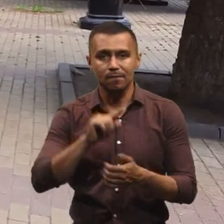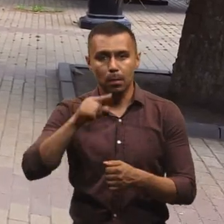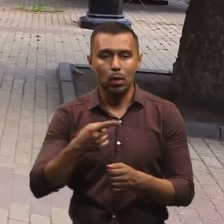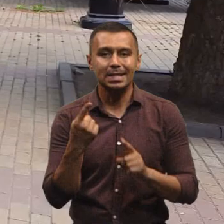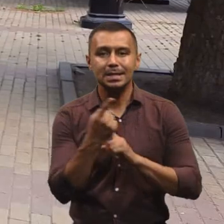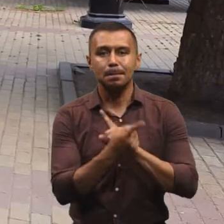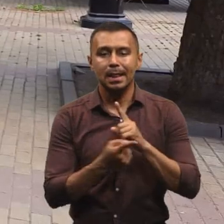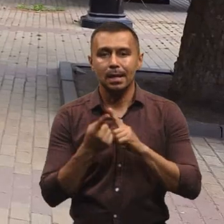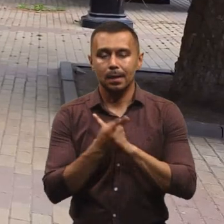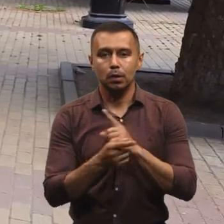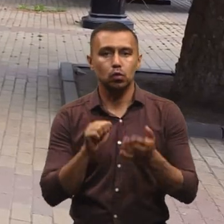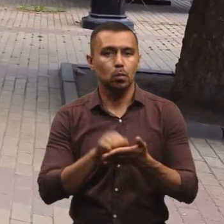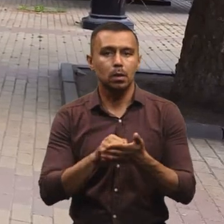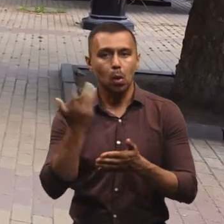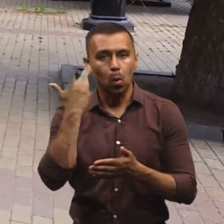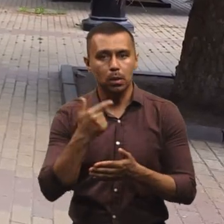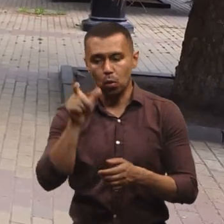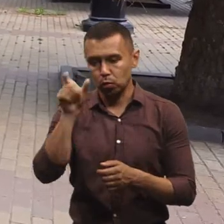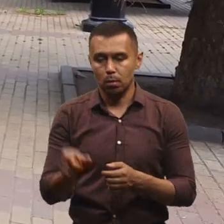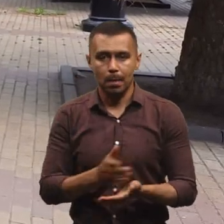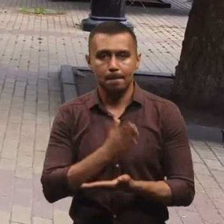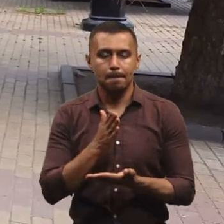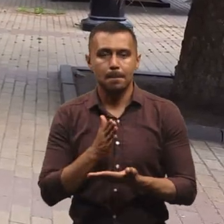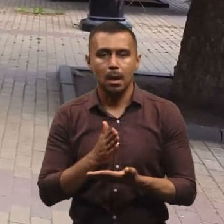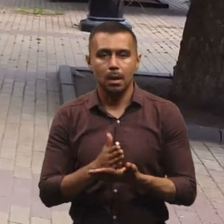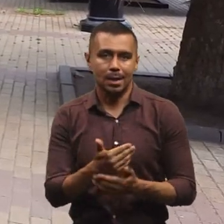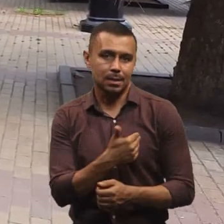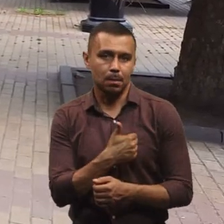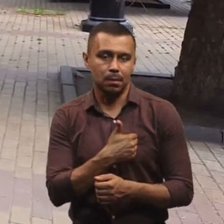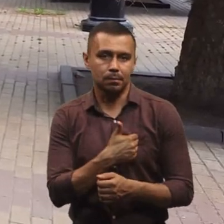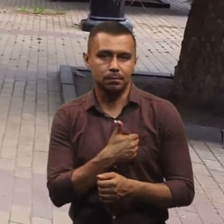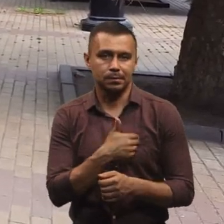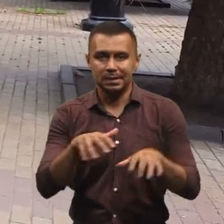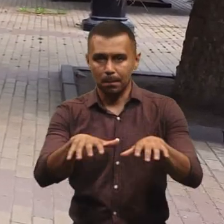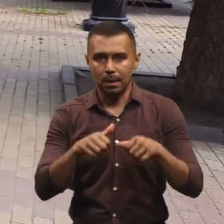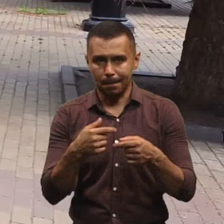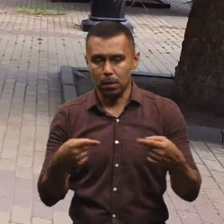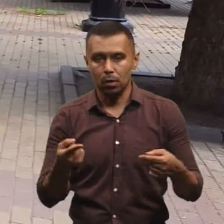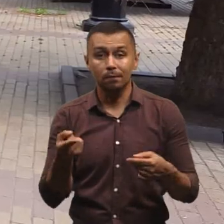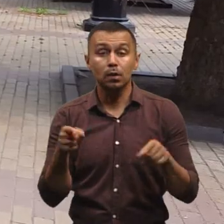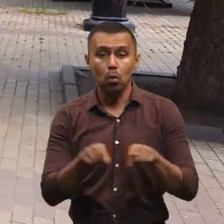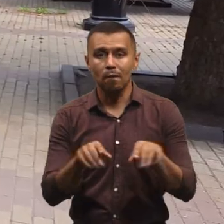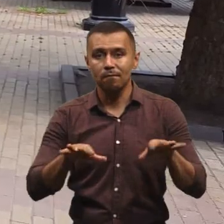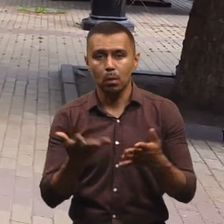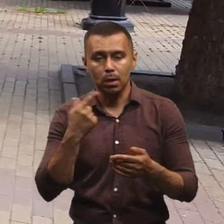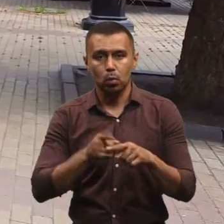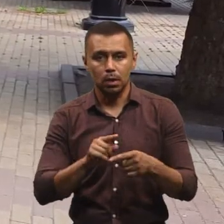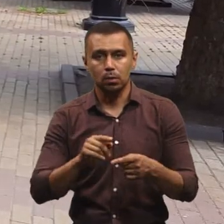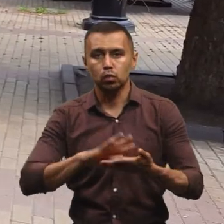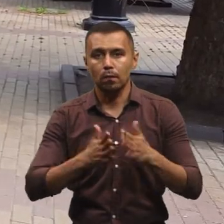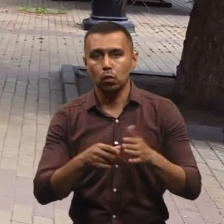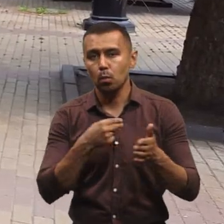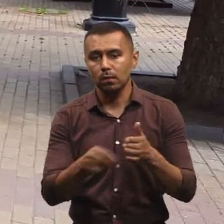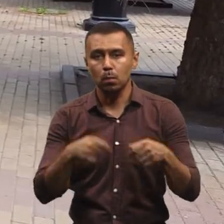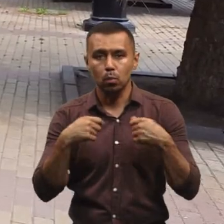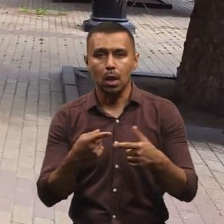зміни документації коли особа має намір відчужити майно тому що в такому випадку коли це буде договір купівлі-продажу